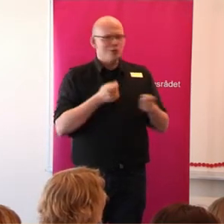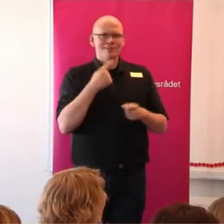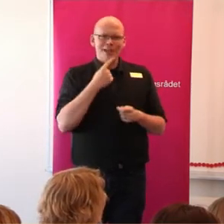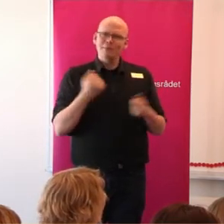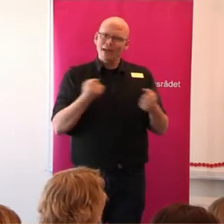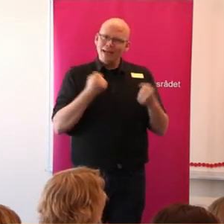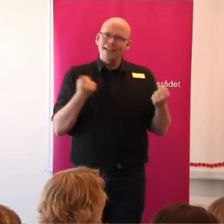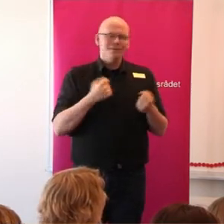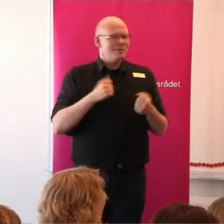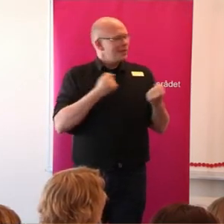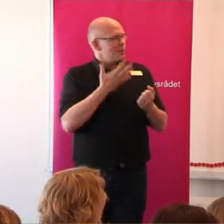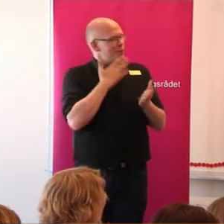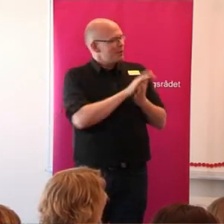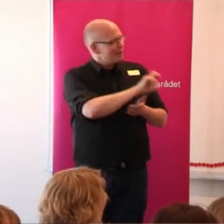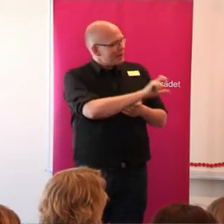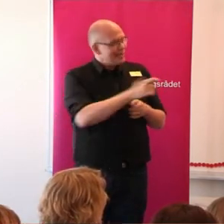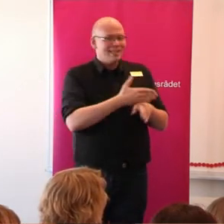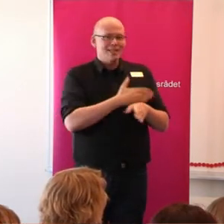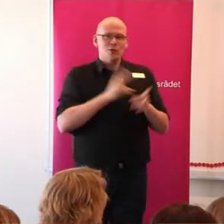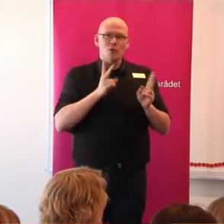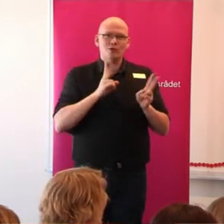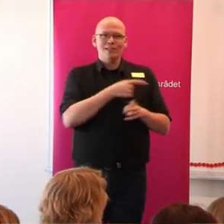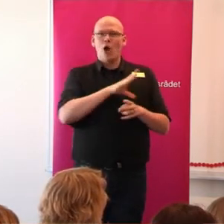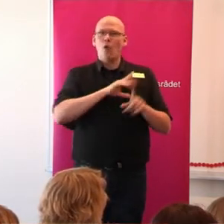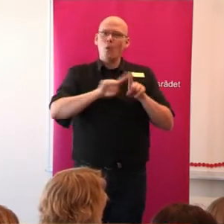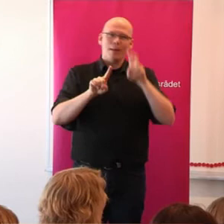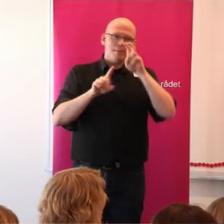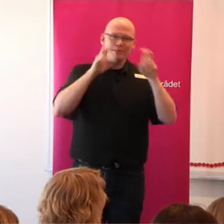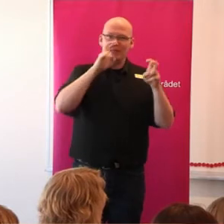så här, era perspektiv är väldigt lika fast ni kommer från helt olika